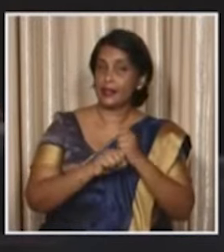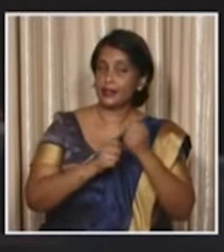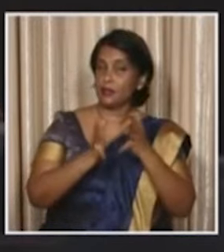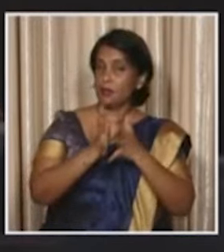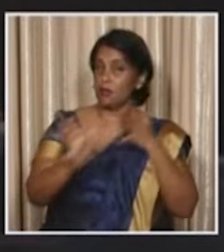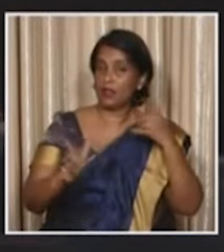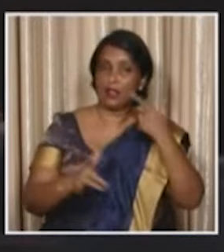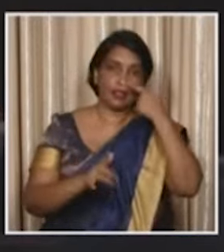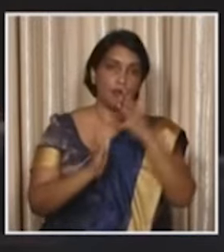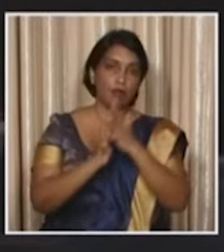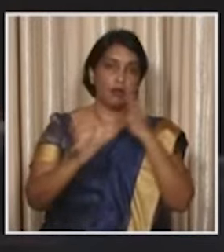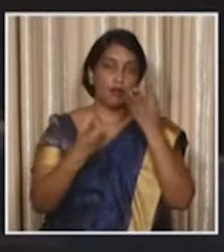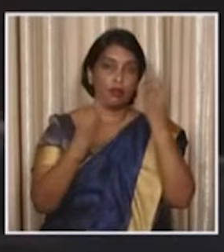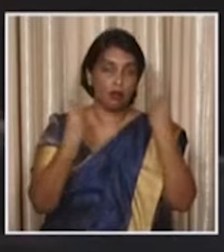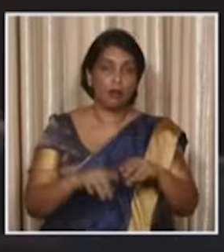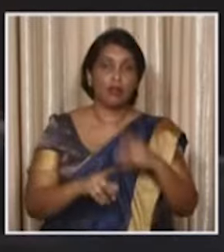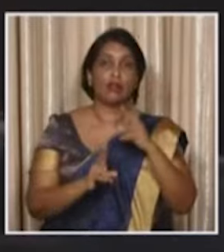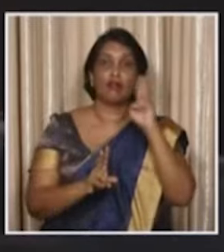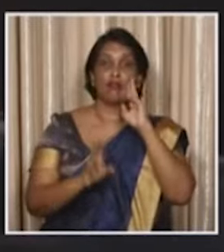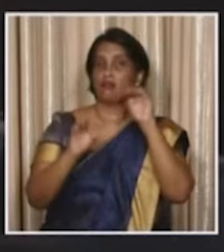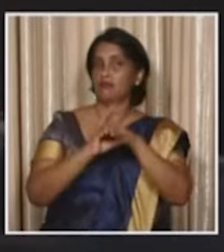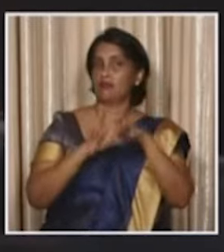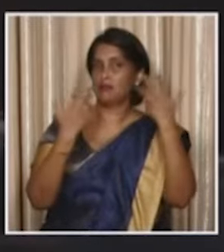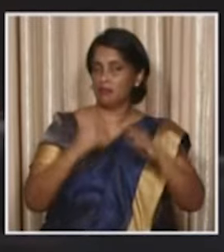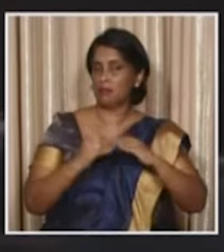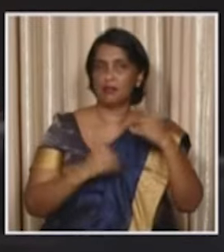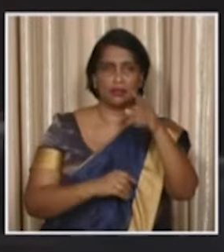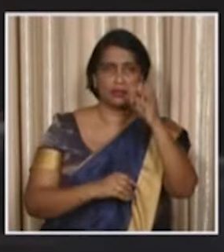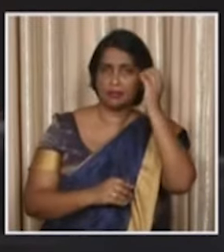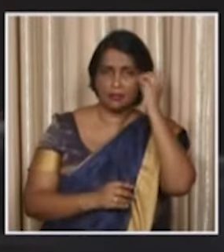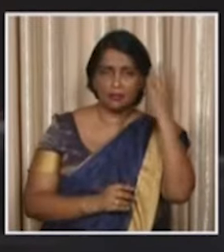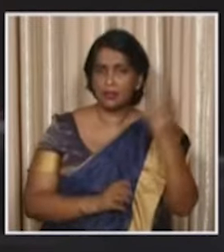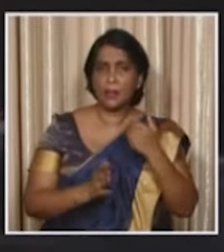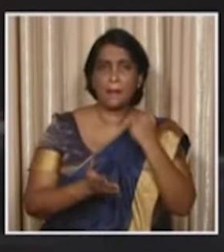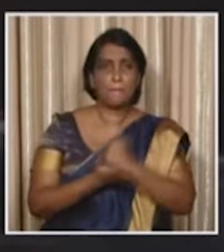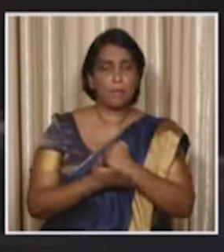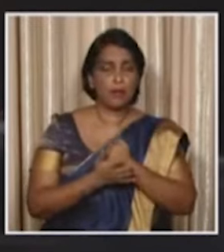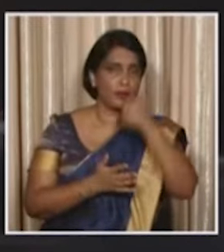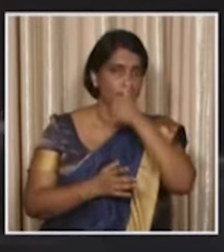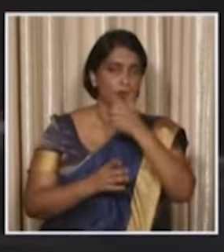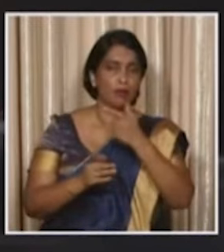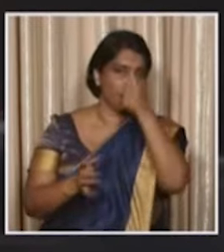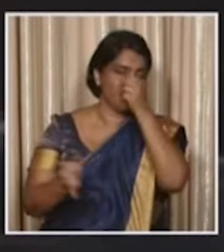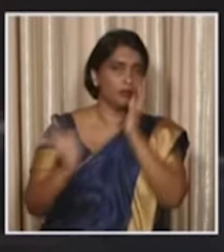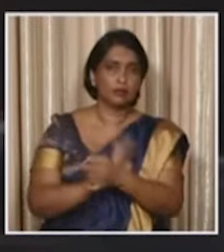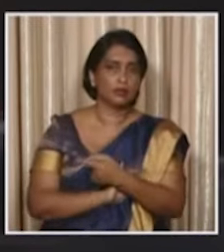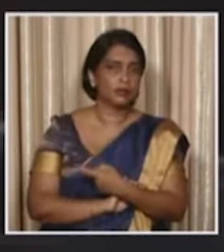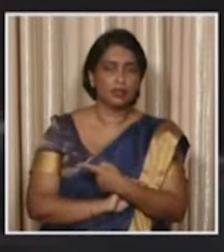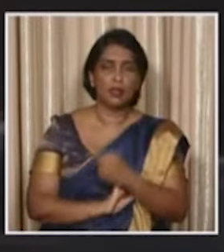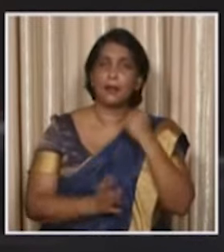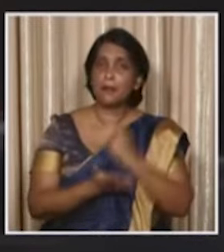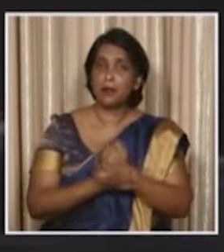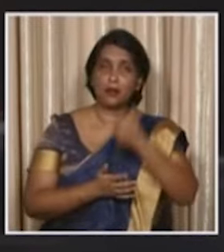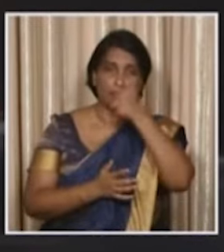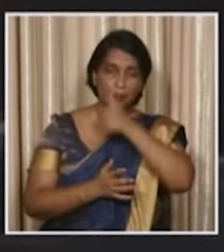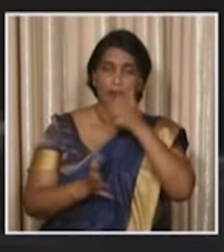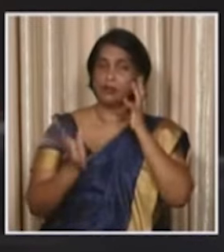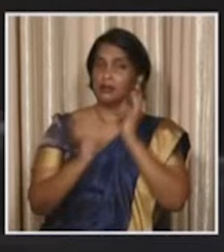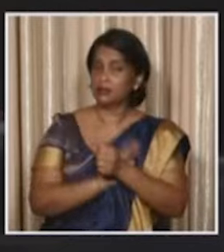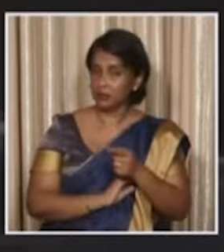කරේ රනිල් ජනාධිපති වුණාට පස්සේ කියලා. ඉතින් මතක නැද්ද මහබැංකු බැඳුම් කර කොල්ලේ? මහබැංකු බැඳුම් කර